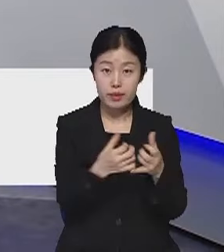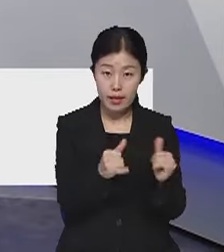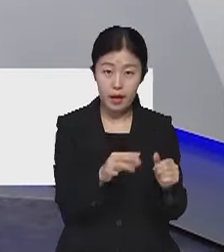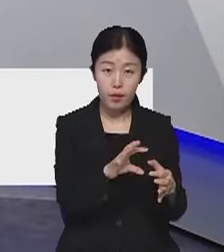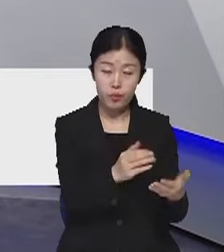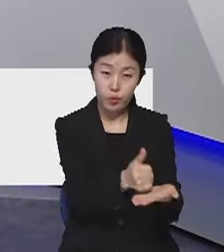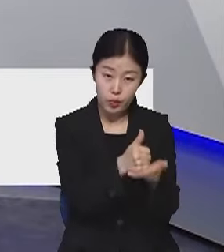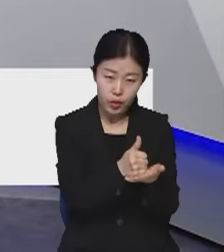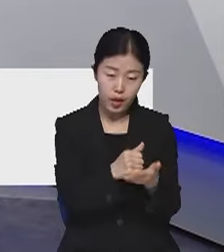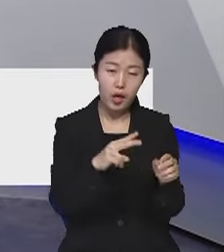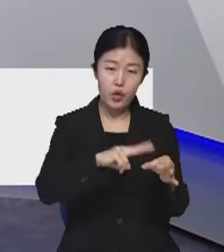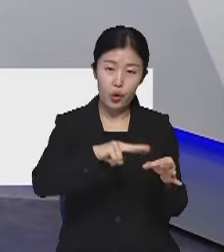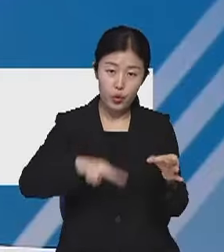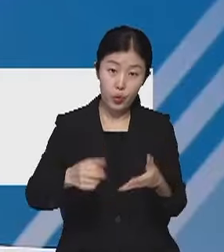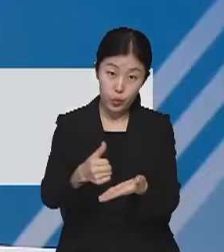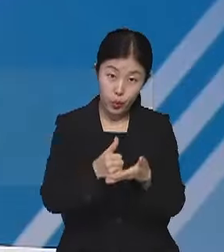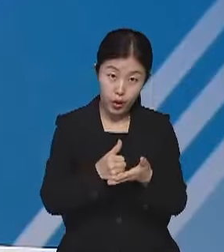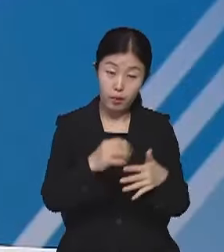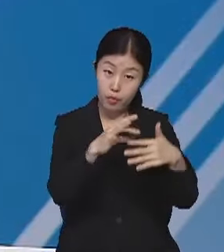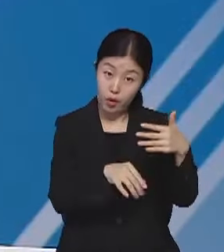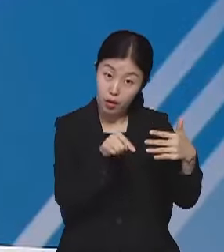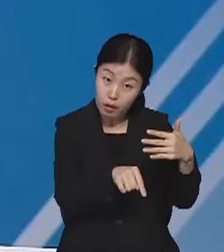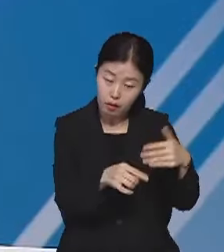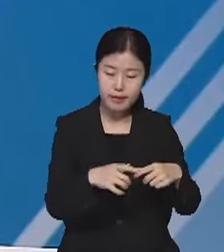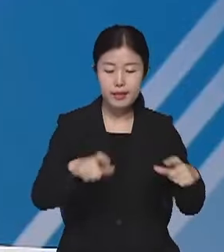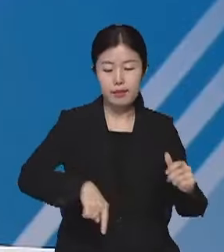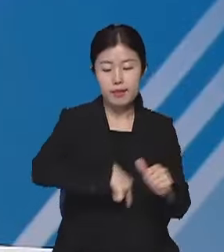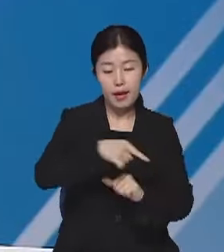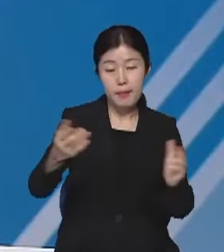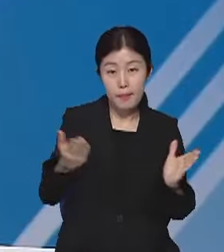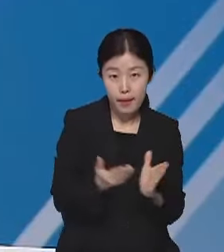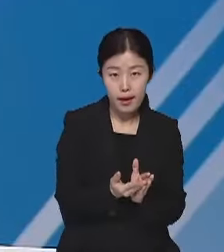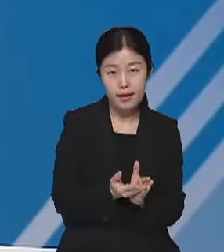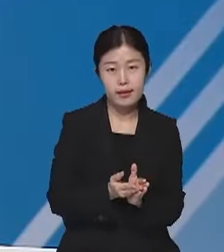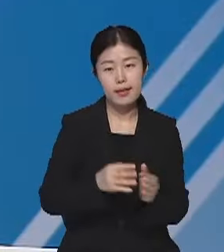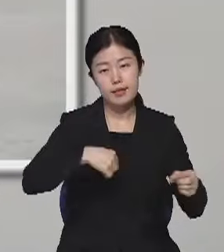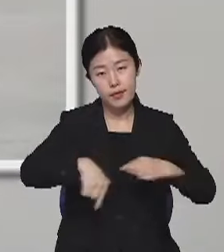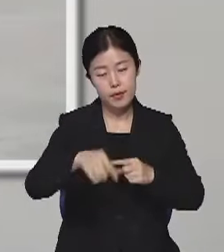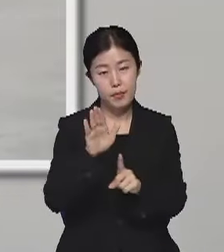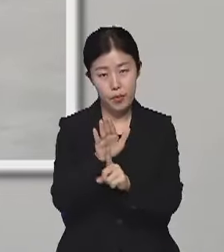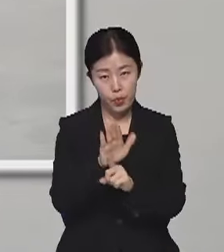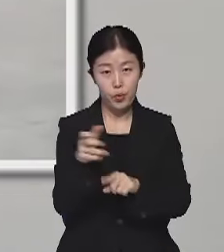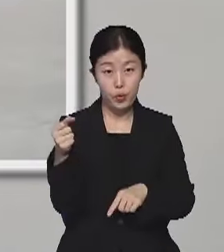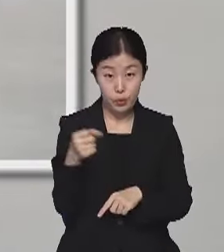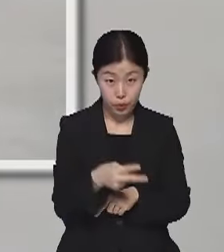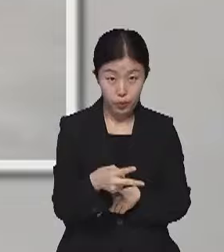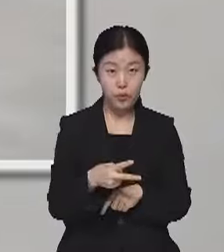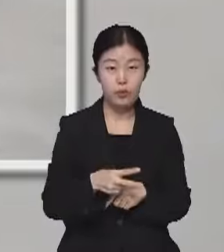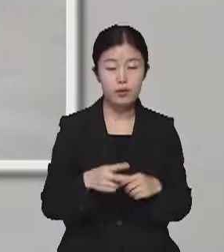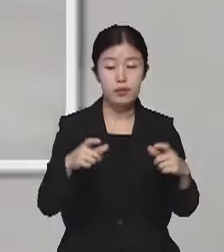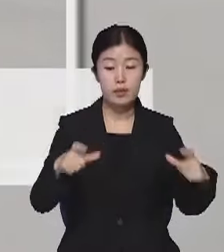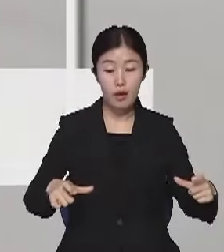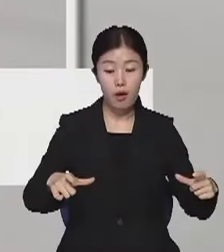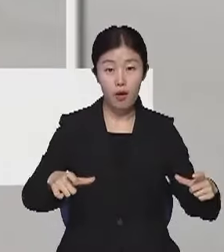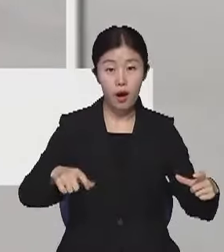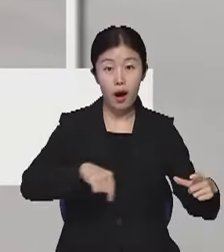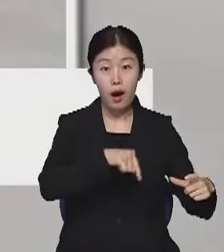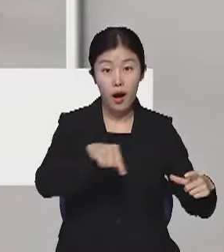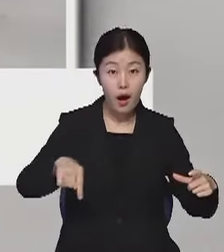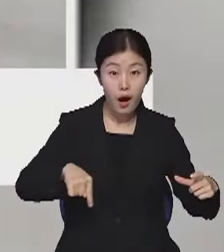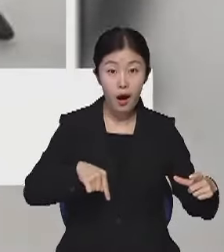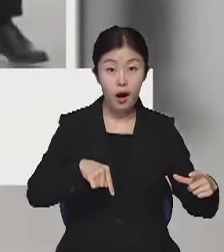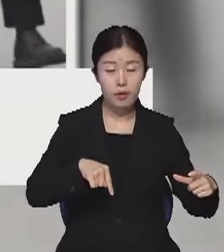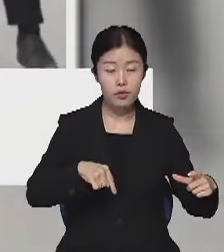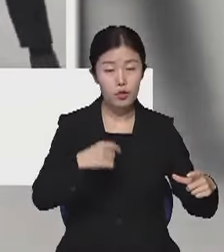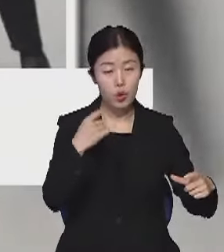초대석은 지역민의 눈에서 바라보는 정치의 방향을 제시하고 있습니다 그밖에도 우리 지역에 숨겨진 면모를